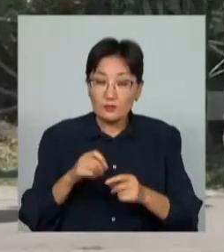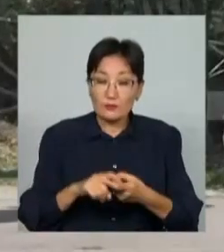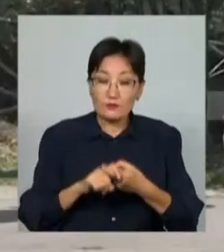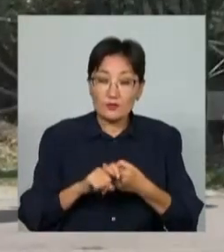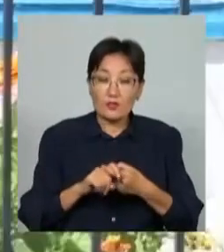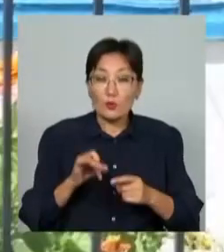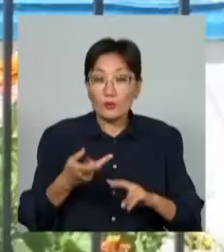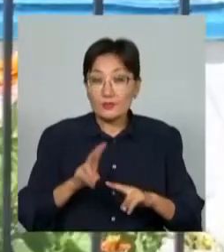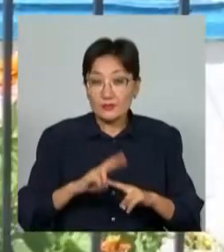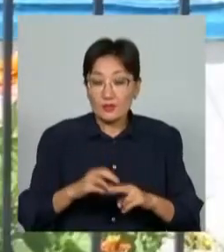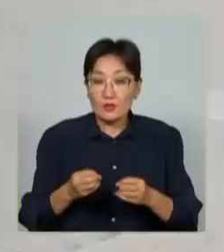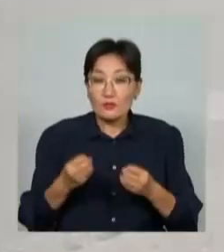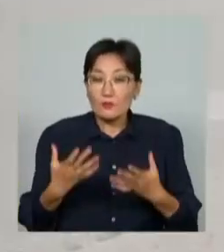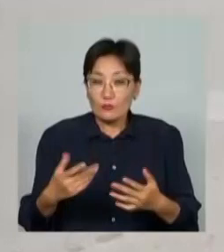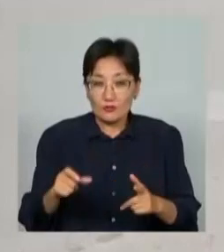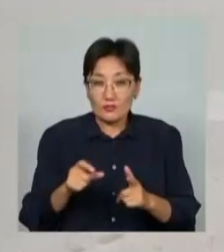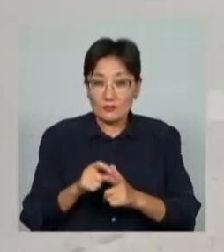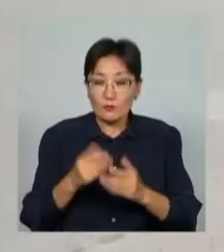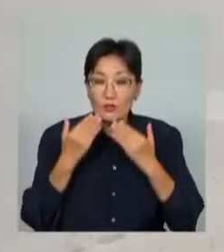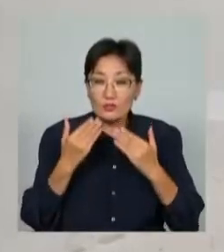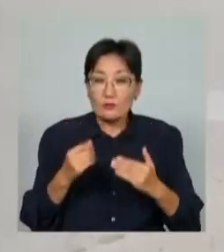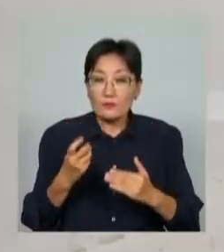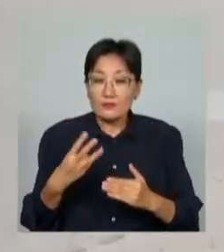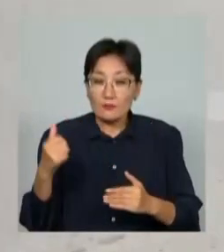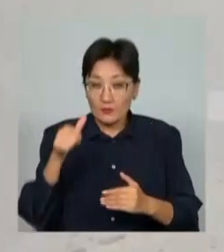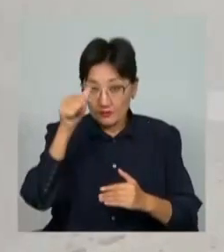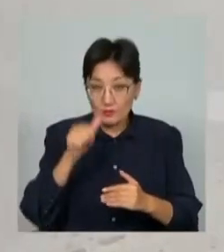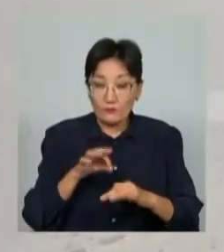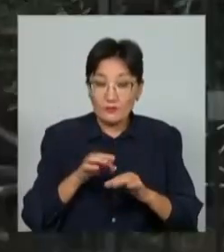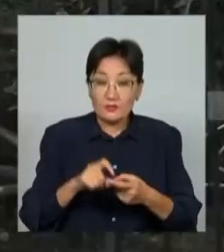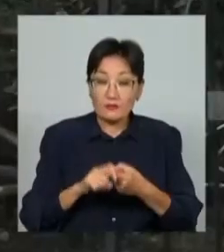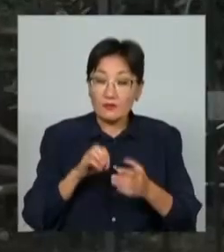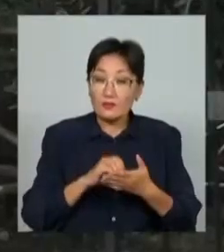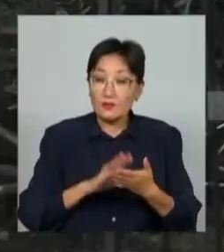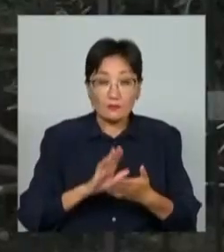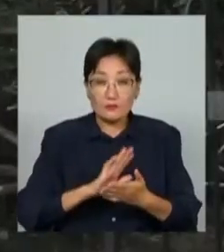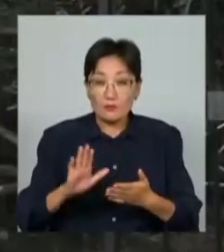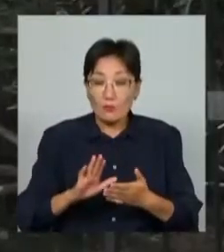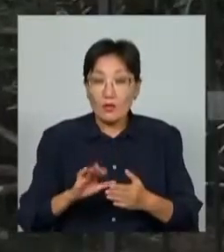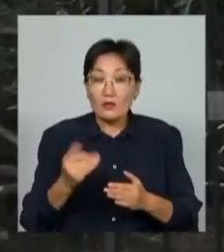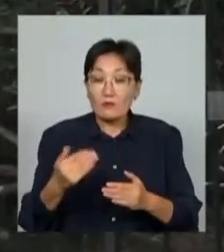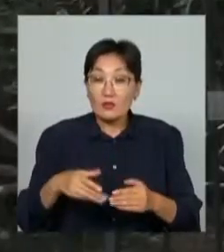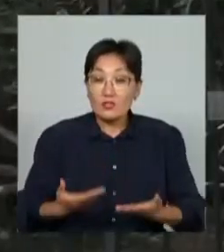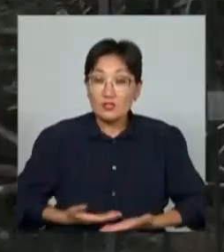коронавируса. И это не пустые слова. За последние несколько месяцев ковид не зарегистрирован ни у одного